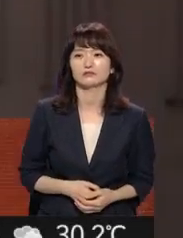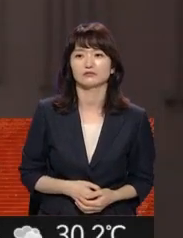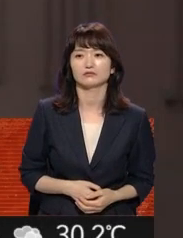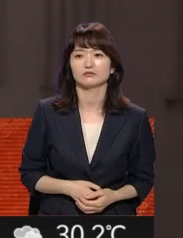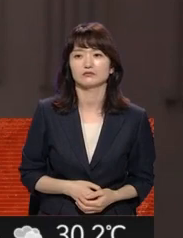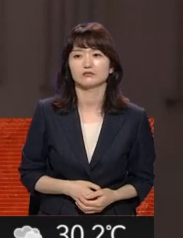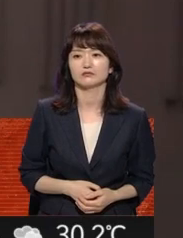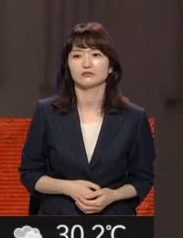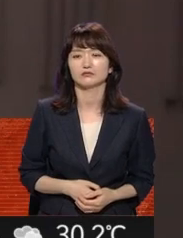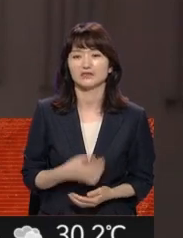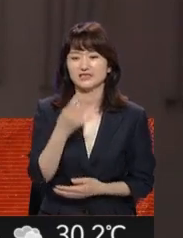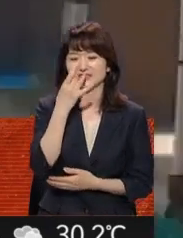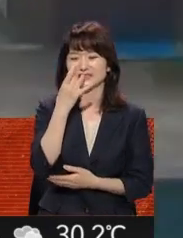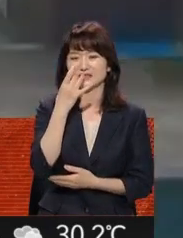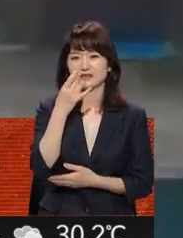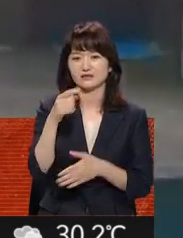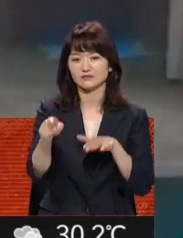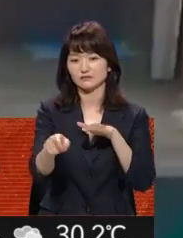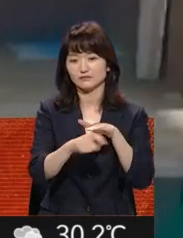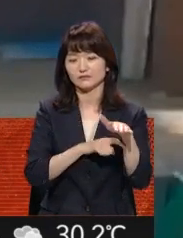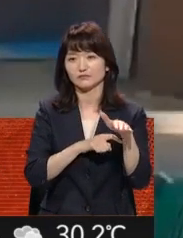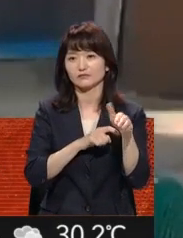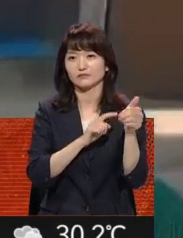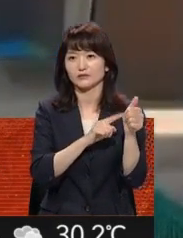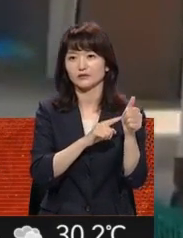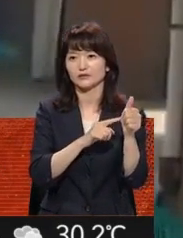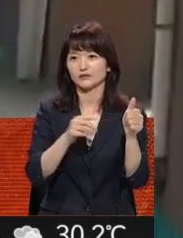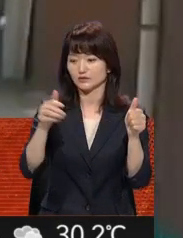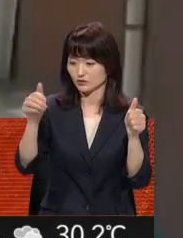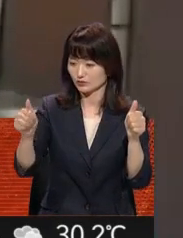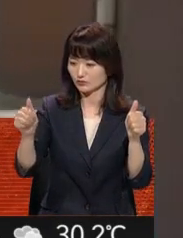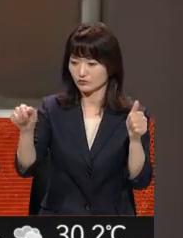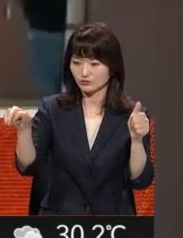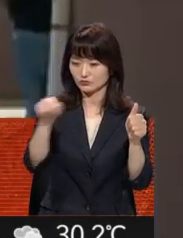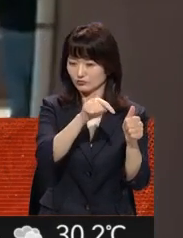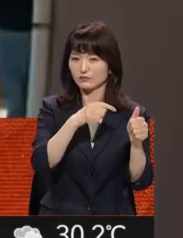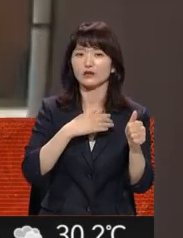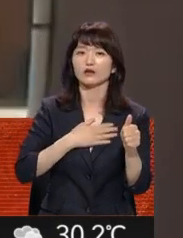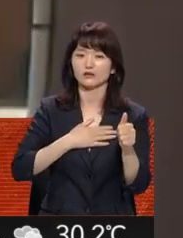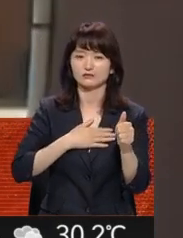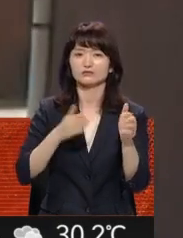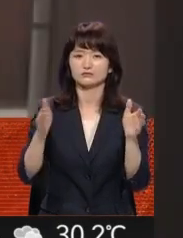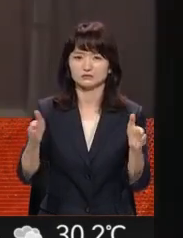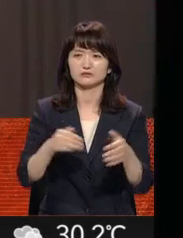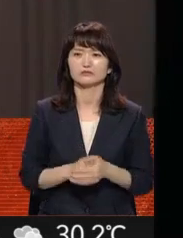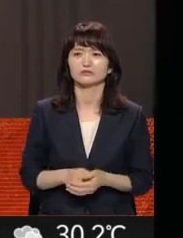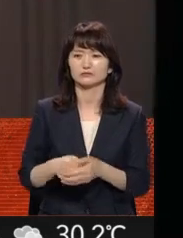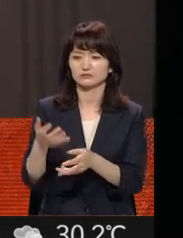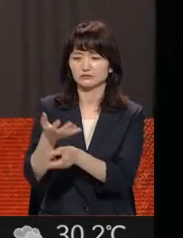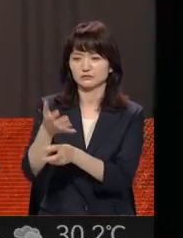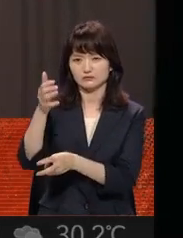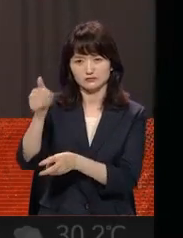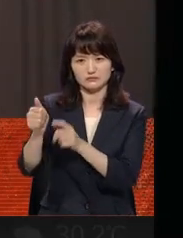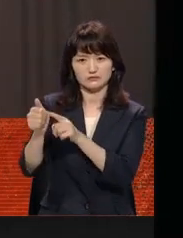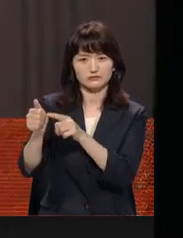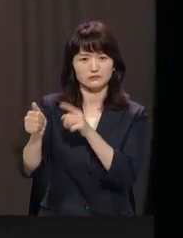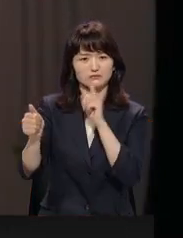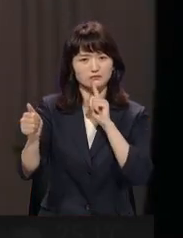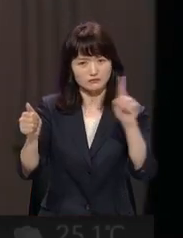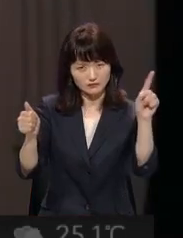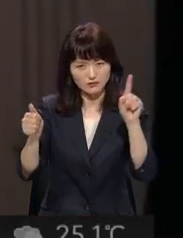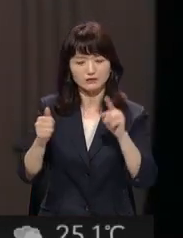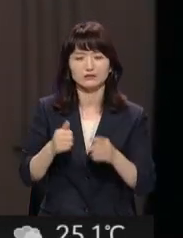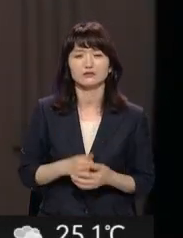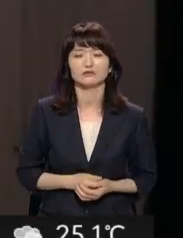네. 저 쌀 훔쳐간 사람 차주랑 아는 사람이었다고요? 네, 그렇다고요. 그러니까 차주가 신고를 했어요.